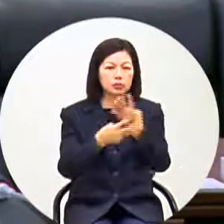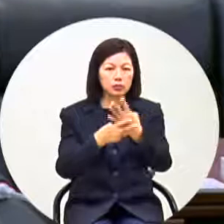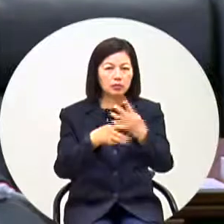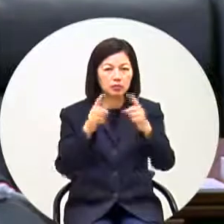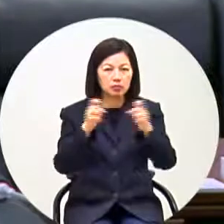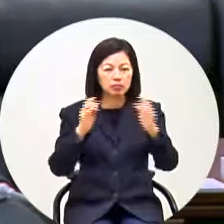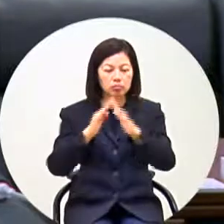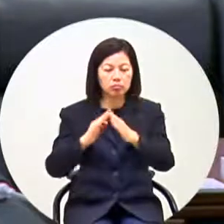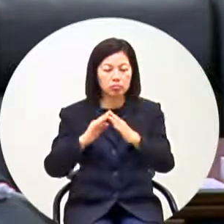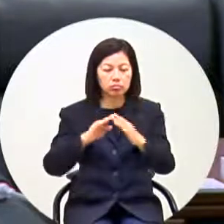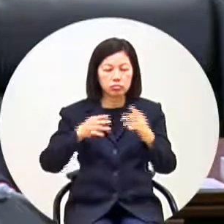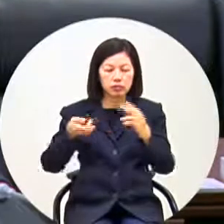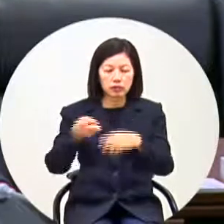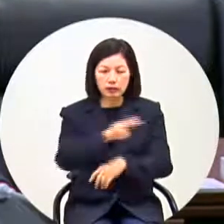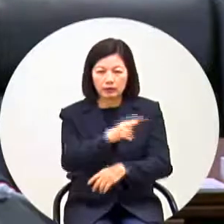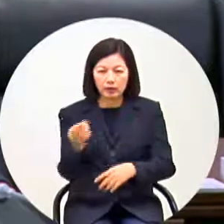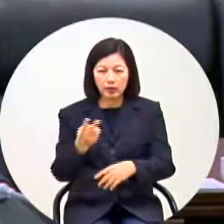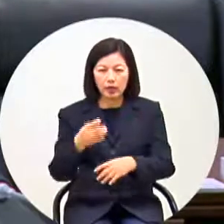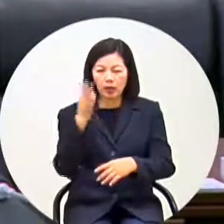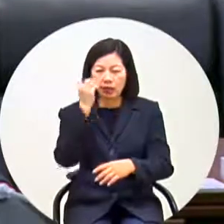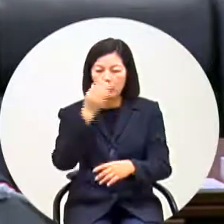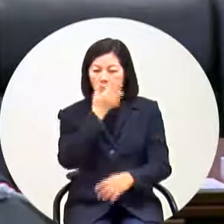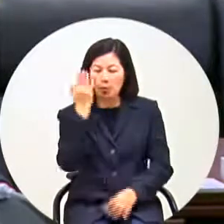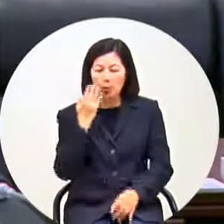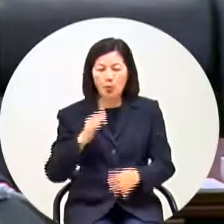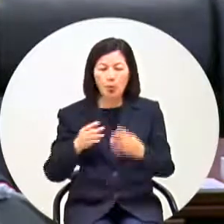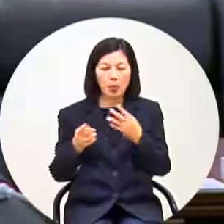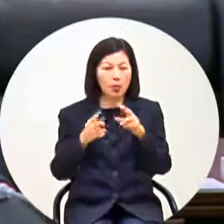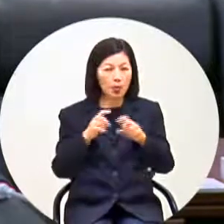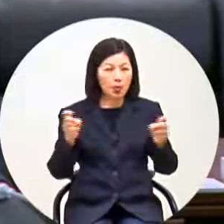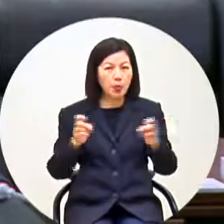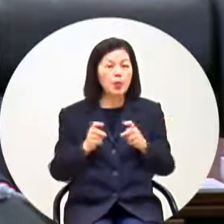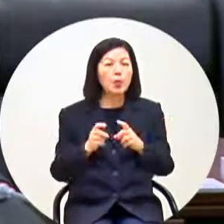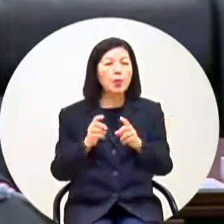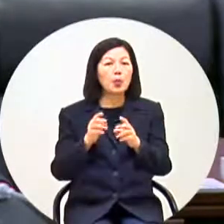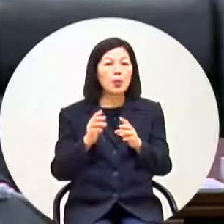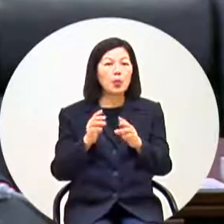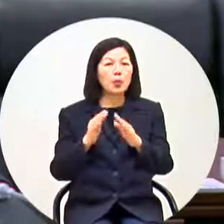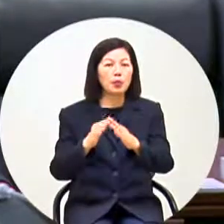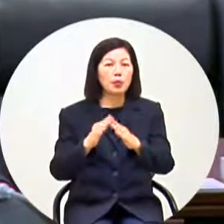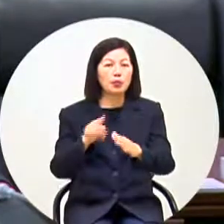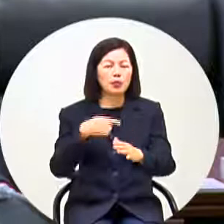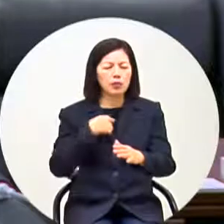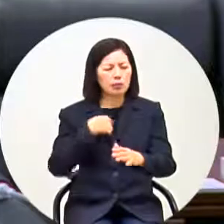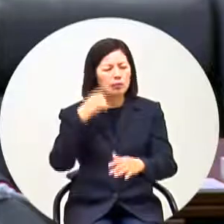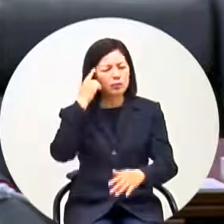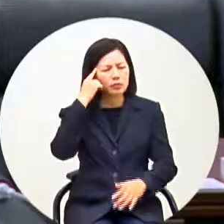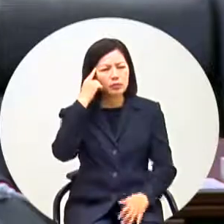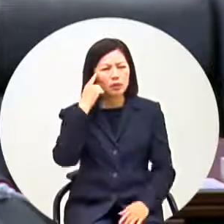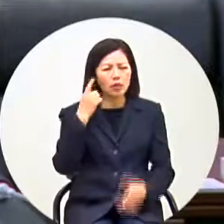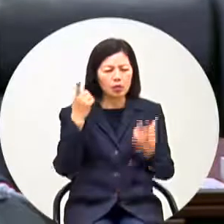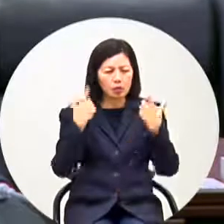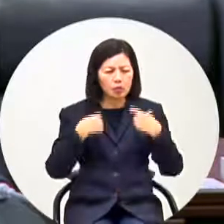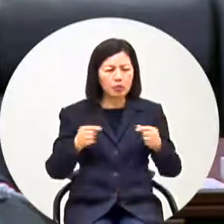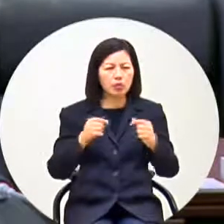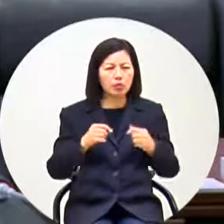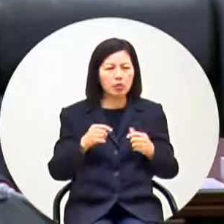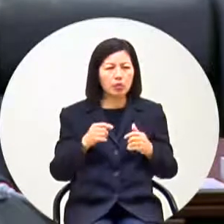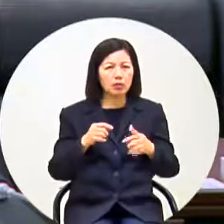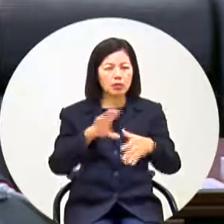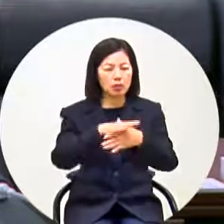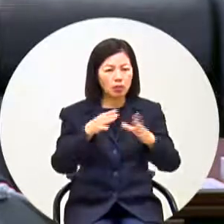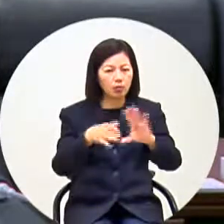哦。可是本席是说，也不能把我们原本的文化哦，成长过去成长的历